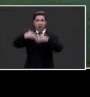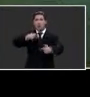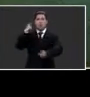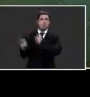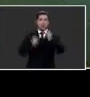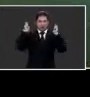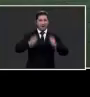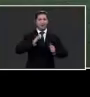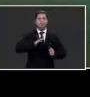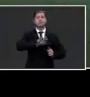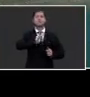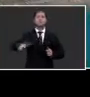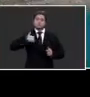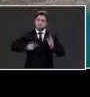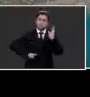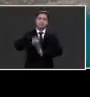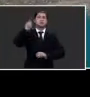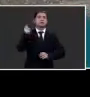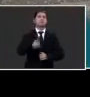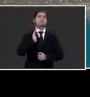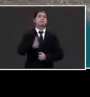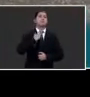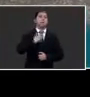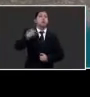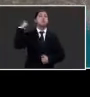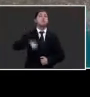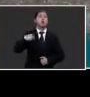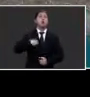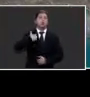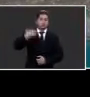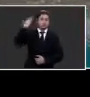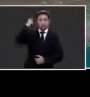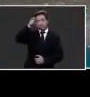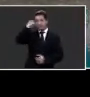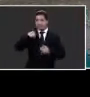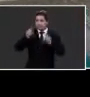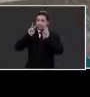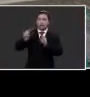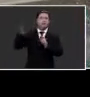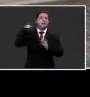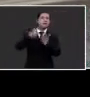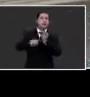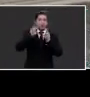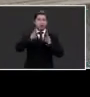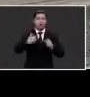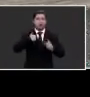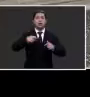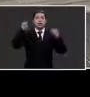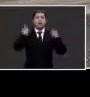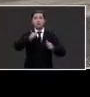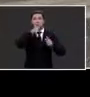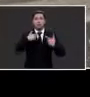girişimlerine rağmen başardık bugün geriye dönüp baktığımızda yaptığımız